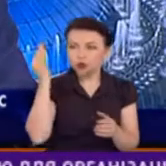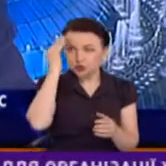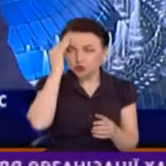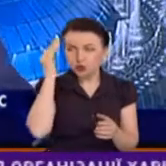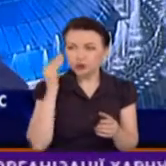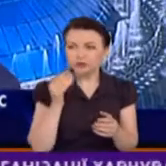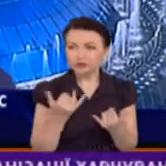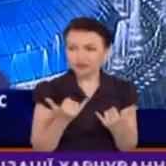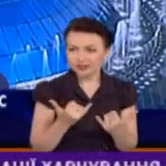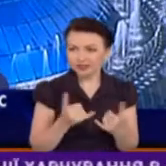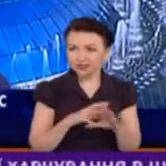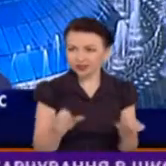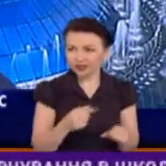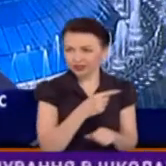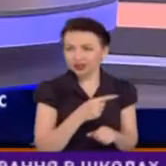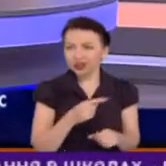Кабмін залишається,